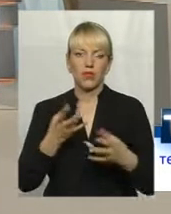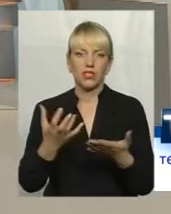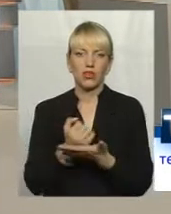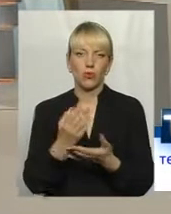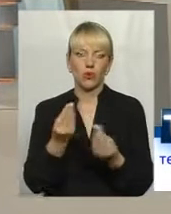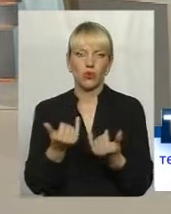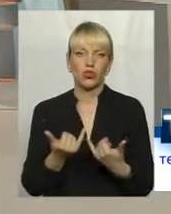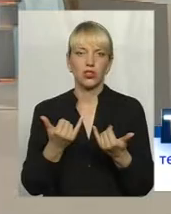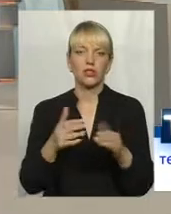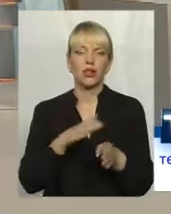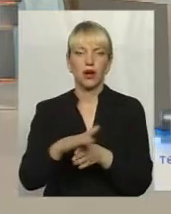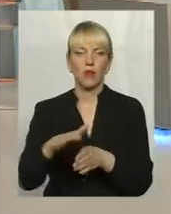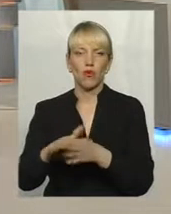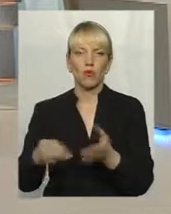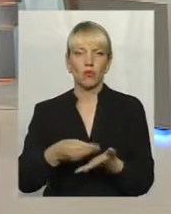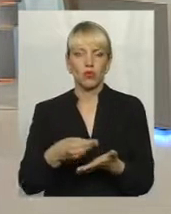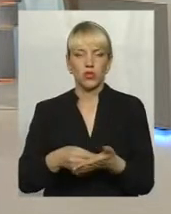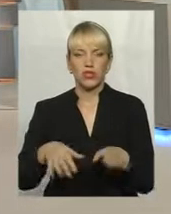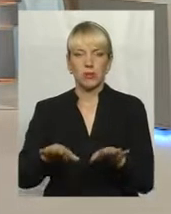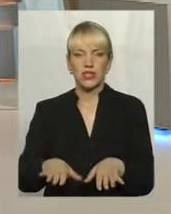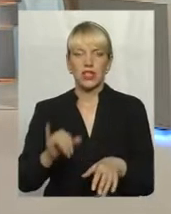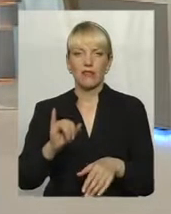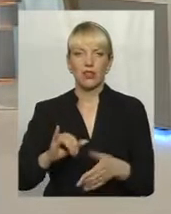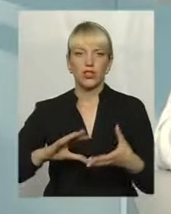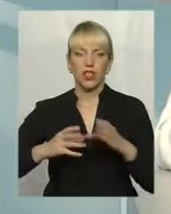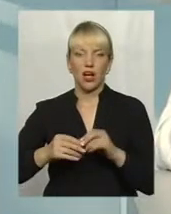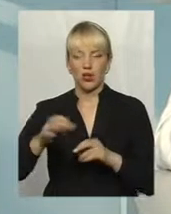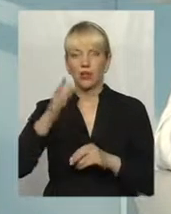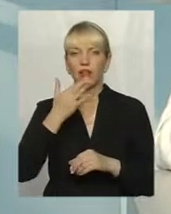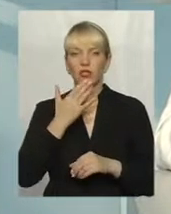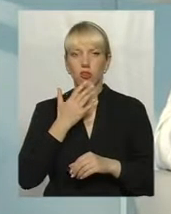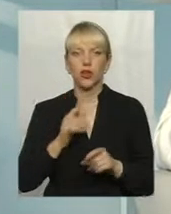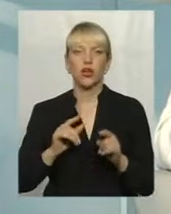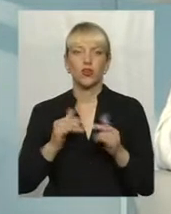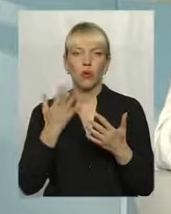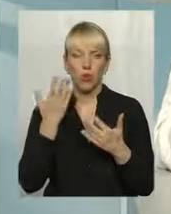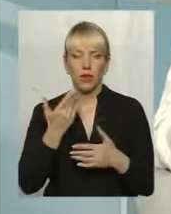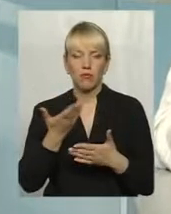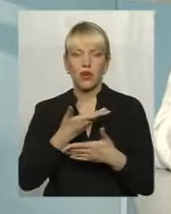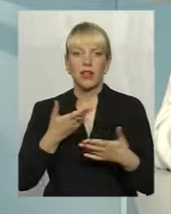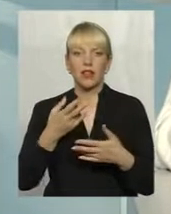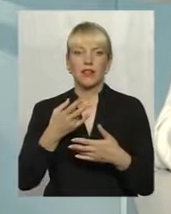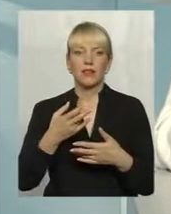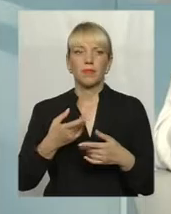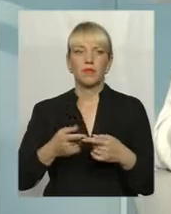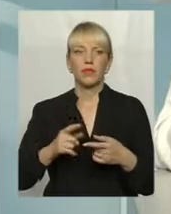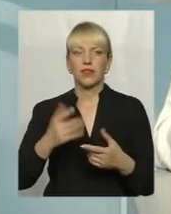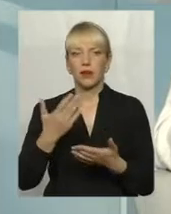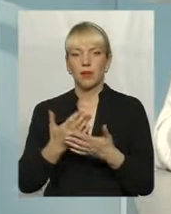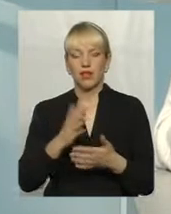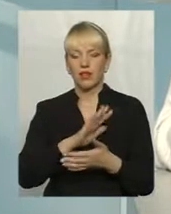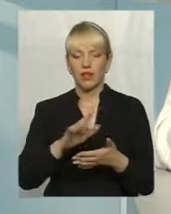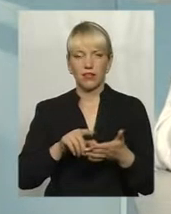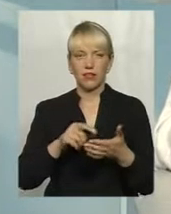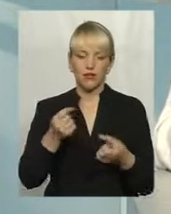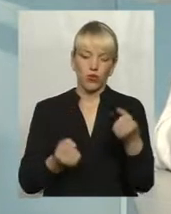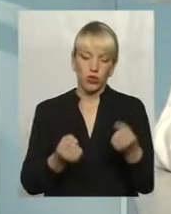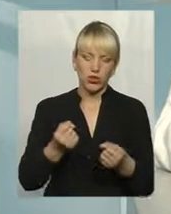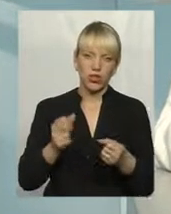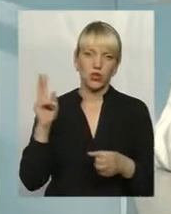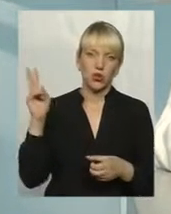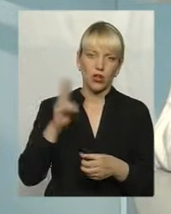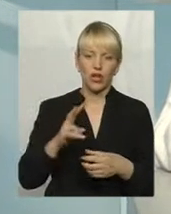для наповнення бюджету місцевого, так і загальнонаціонального. Тому, коли мене міський житель, водій тролейбуса чи трамвая, чи лікар,